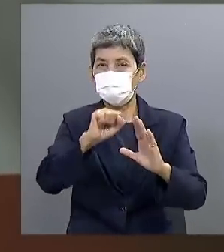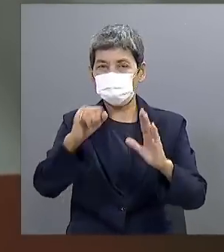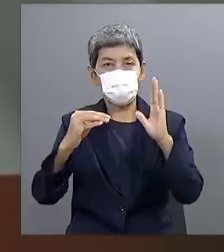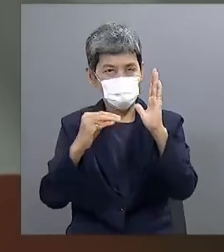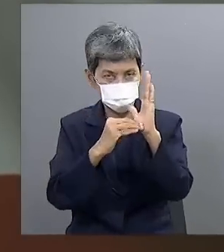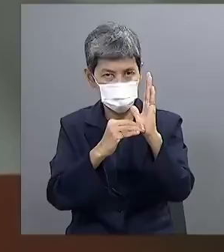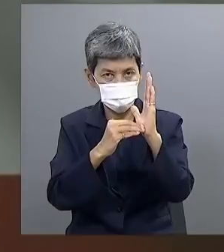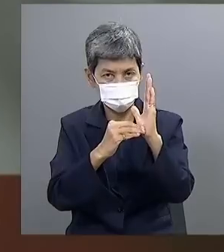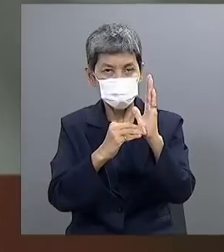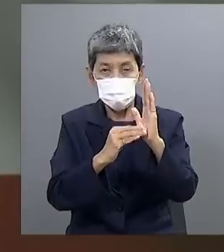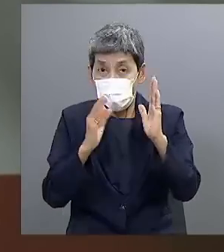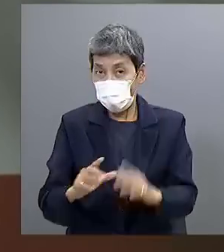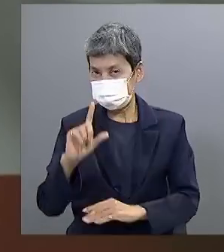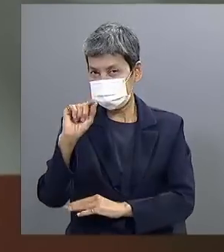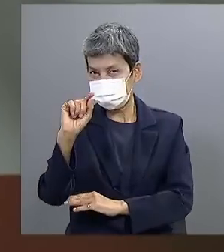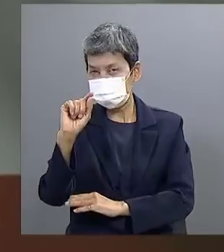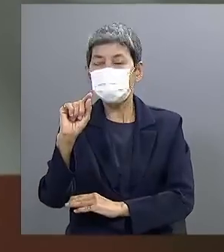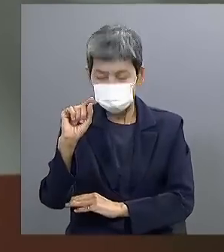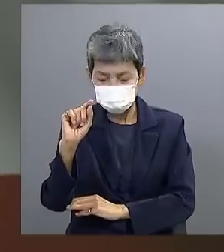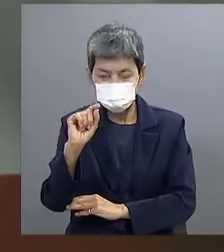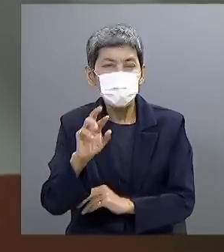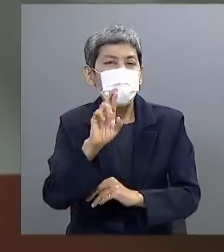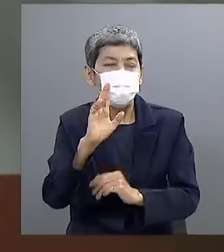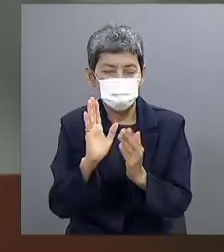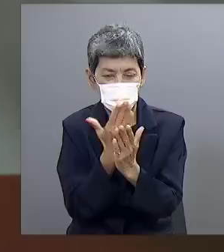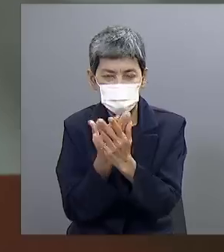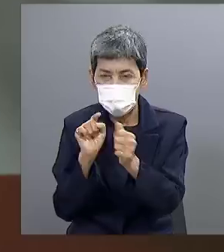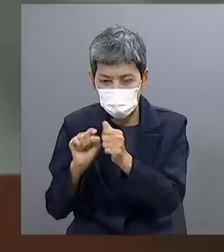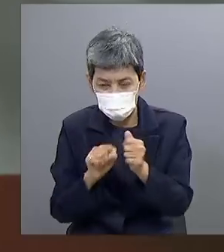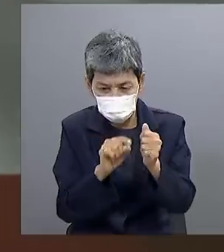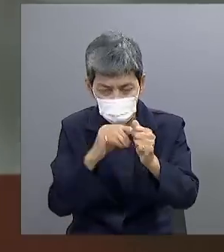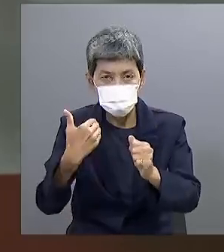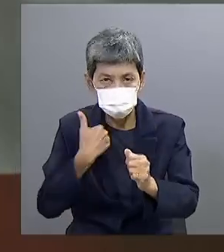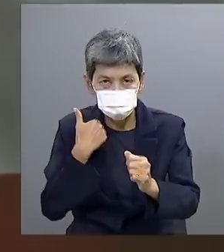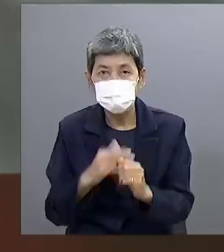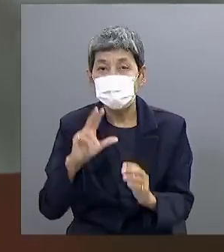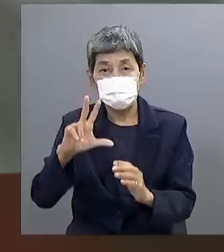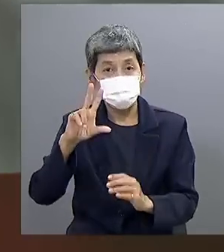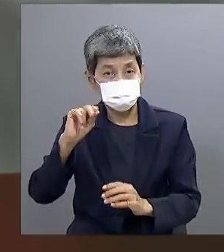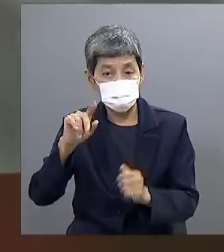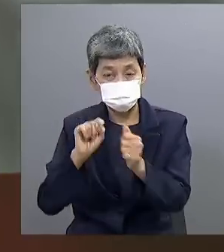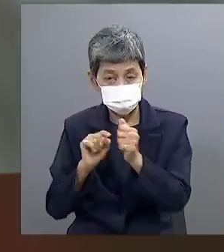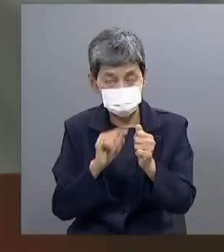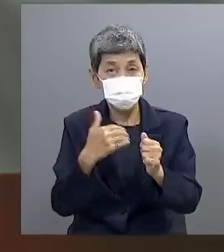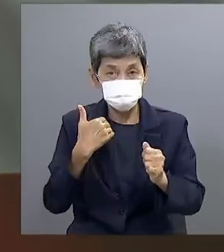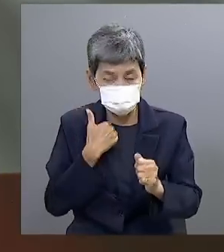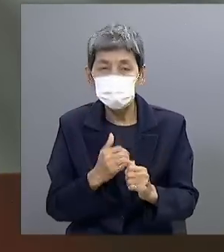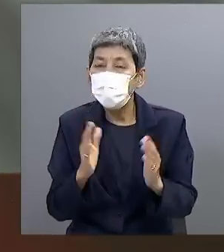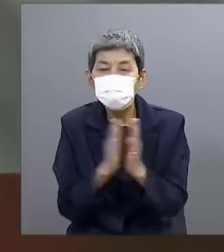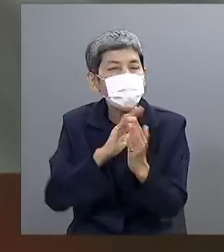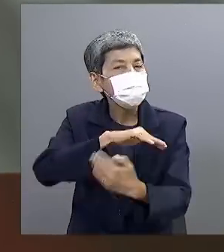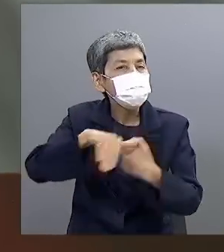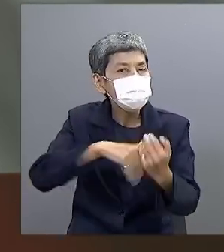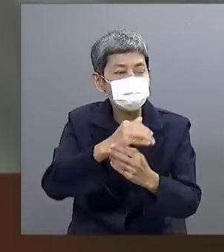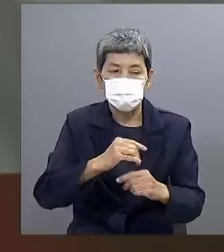ว่า20คนจากระบบเขตในครั้งหน้านี้จะมีทั้งหมด33เขตเลือกตั้งด้วยกันผสมผสานทั้งคนหน้าใหม่หน้